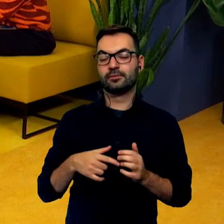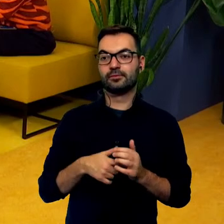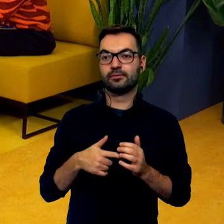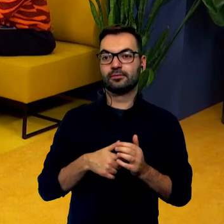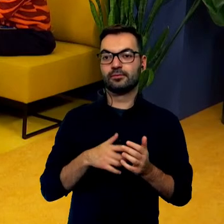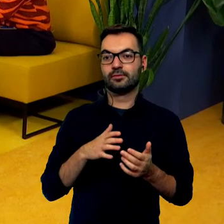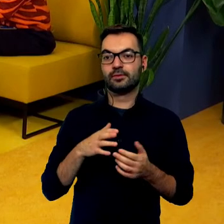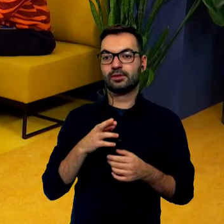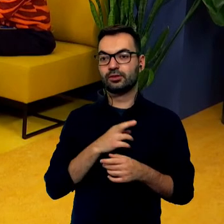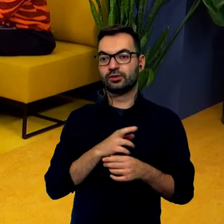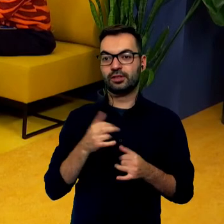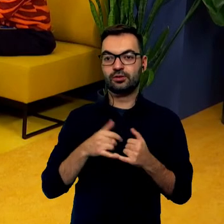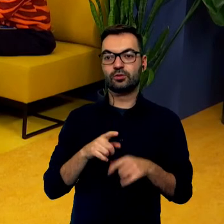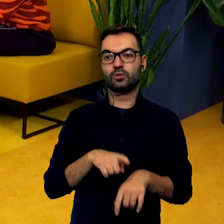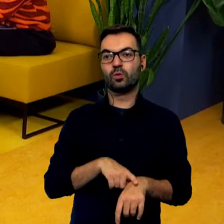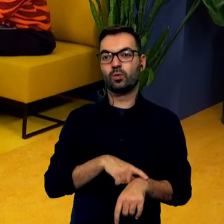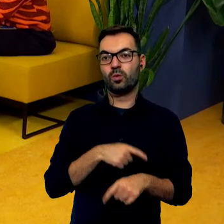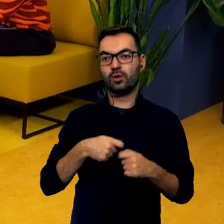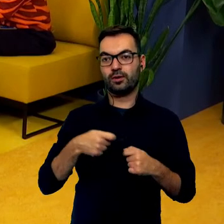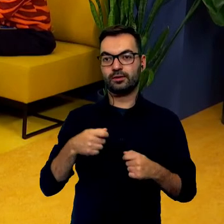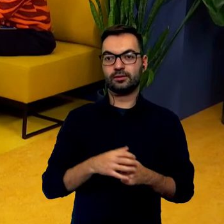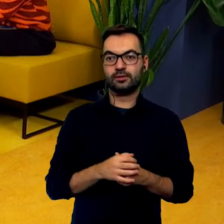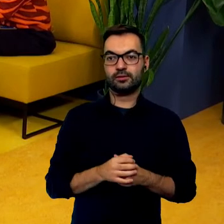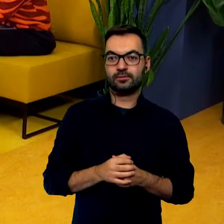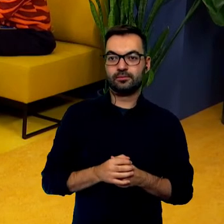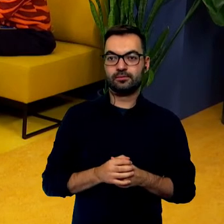rzeczy przy długotrwałym, na przykład